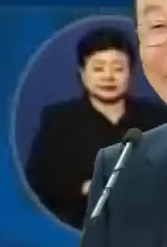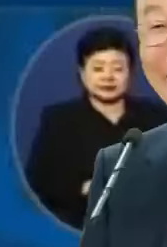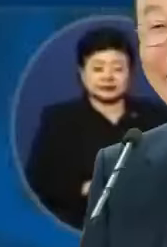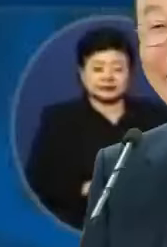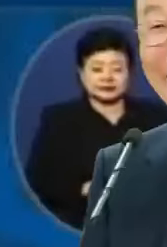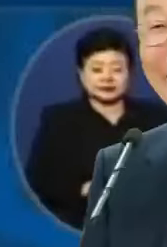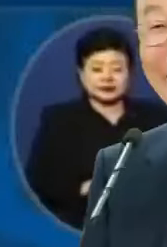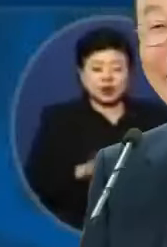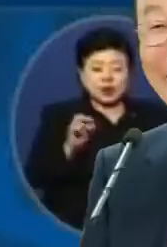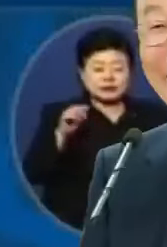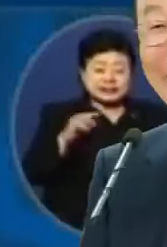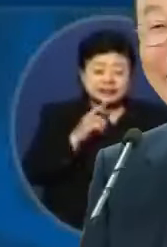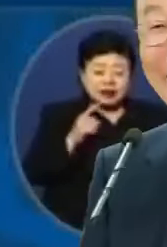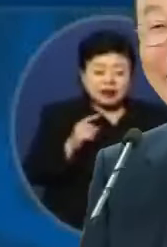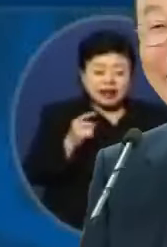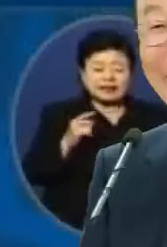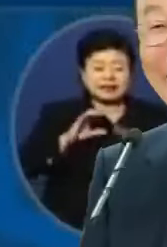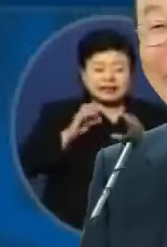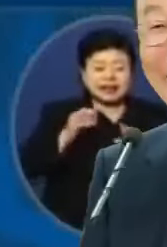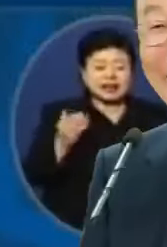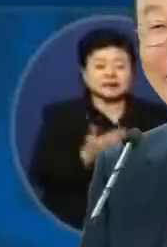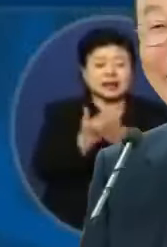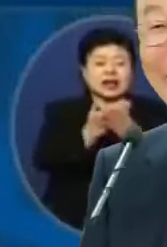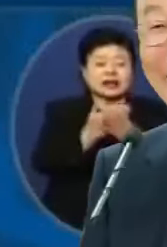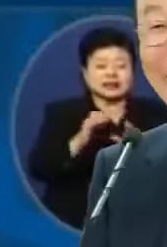한 나라의 흥망성쇠는 그 나라 국민이 성경을 얼마나 읽느냐의 여부에 달려 있습니다.